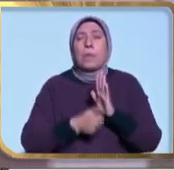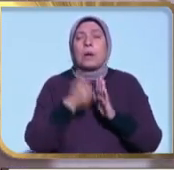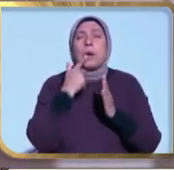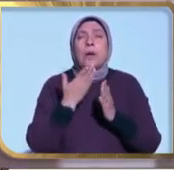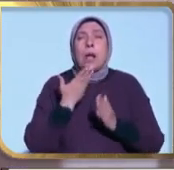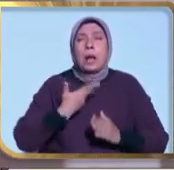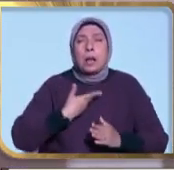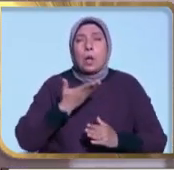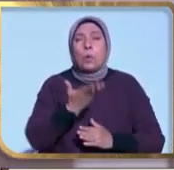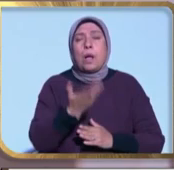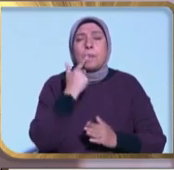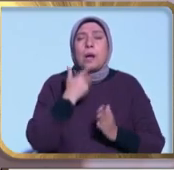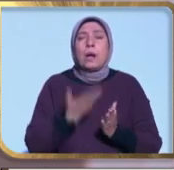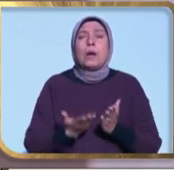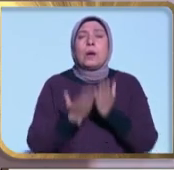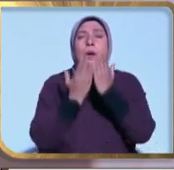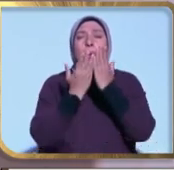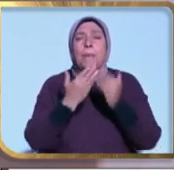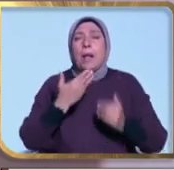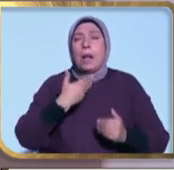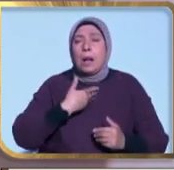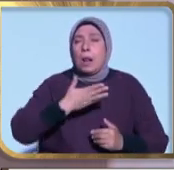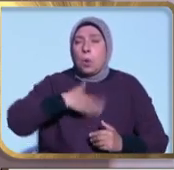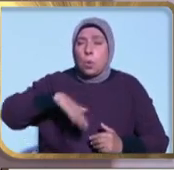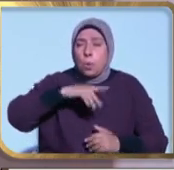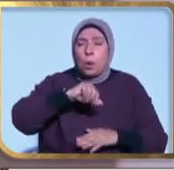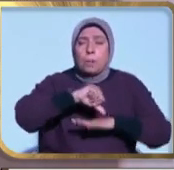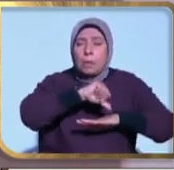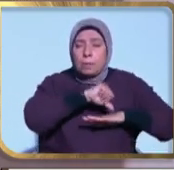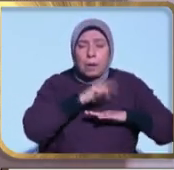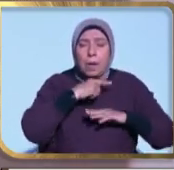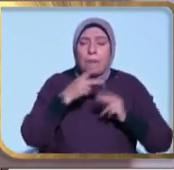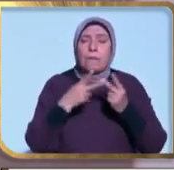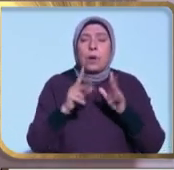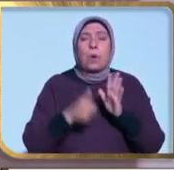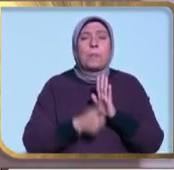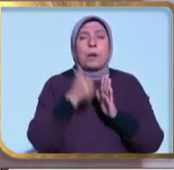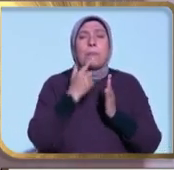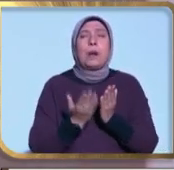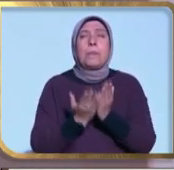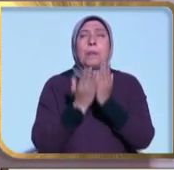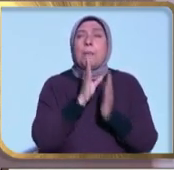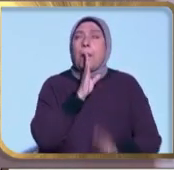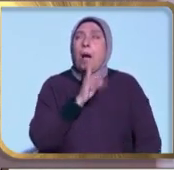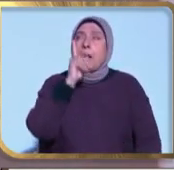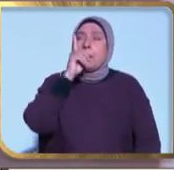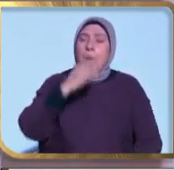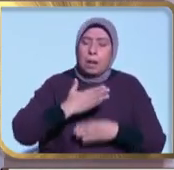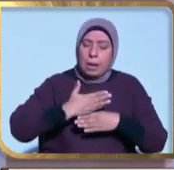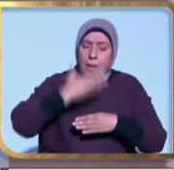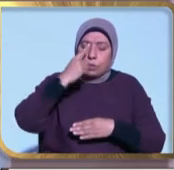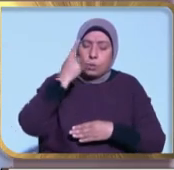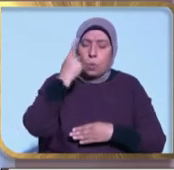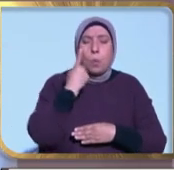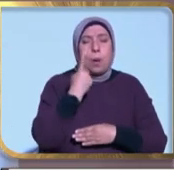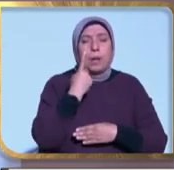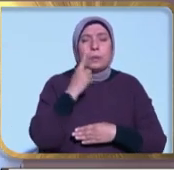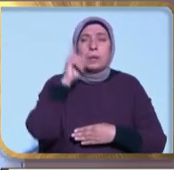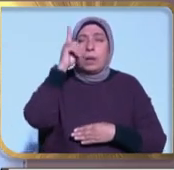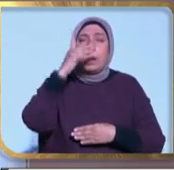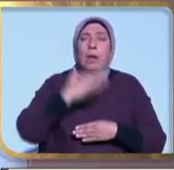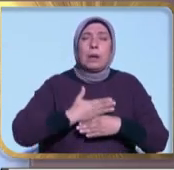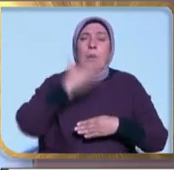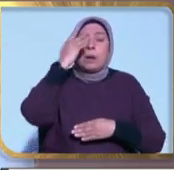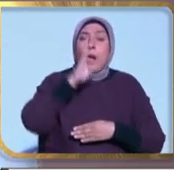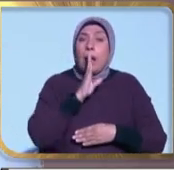اللهم اجعل لنا ولهم فرجا ومخرجا بحق بحق ليس لها من دون الله كاشفه بحق ليس